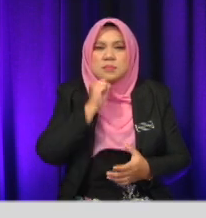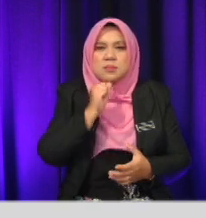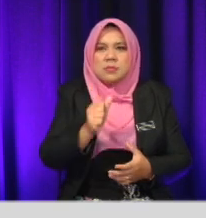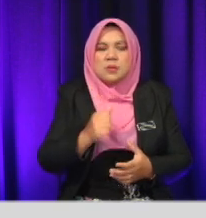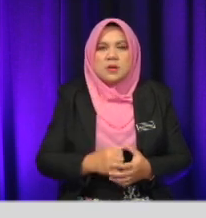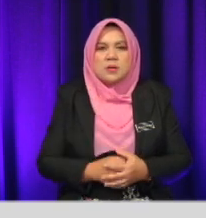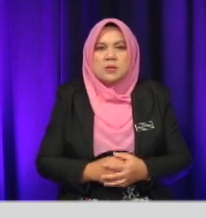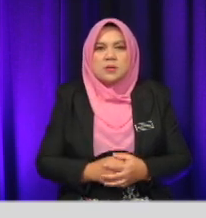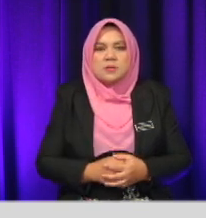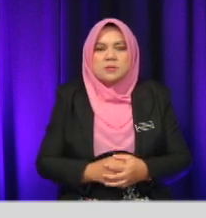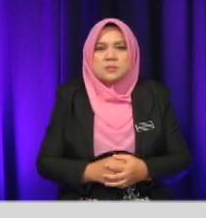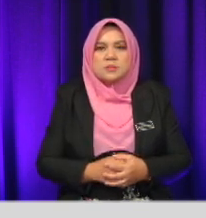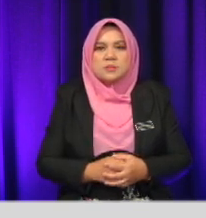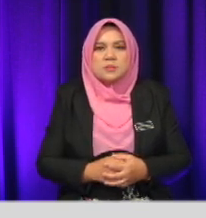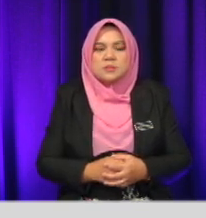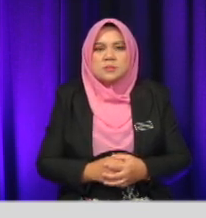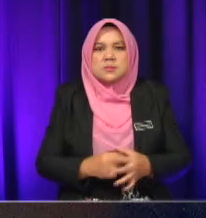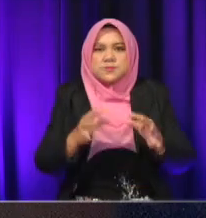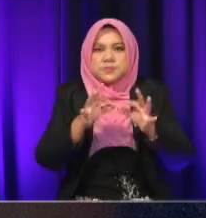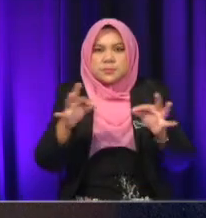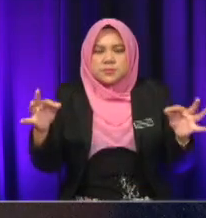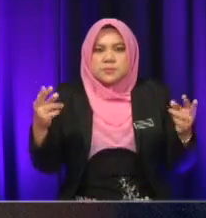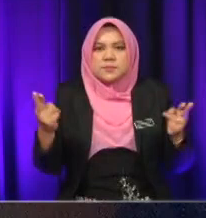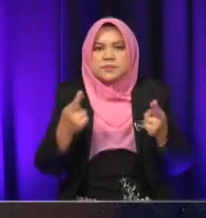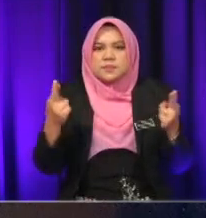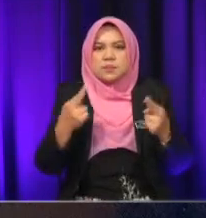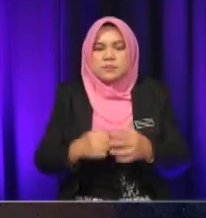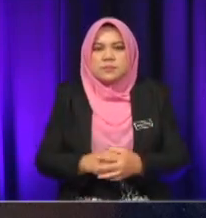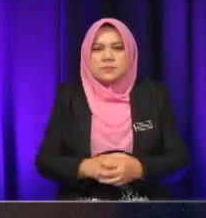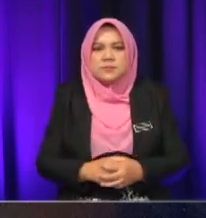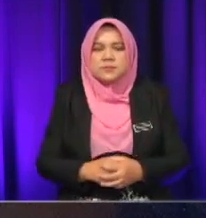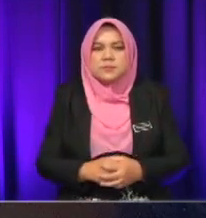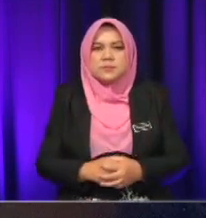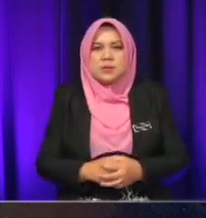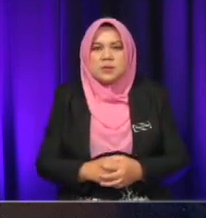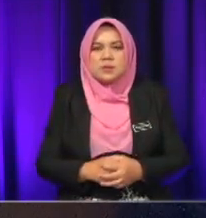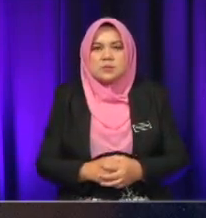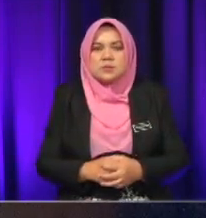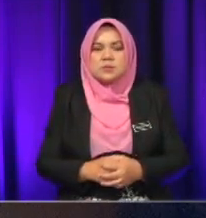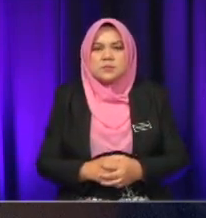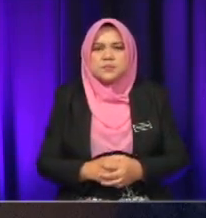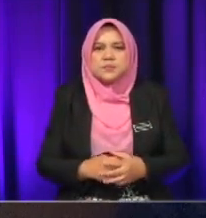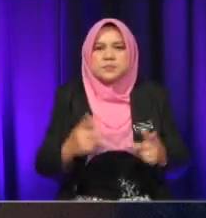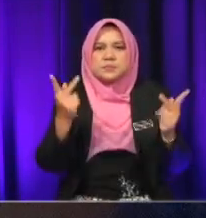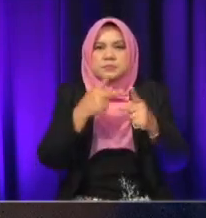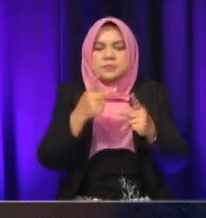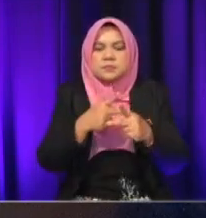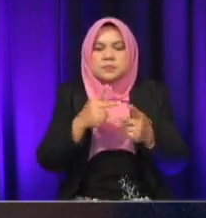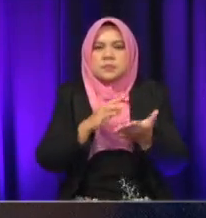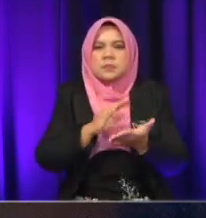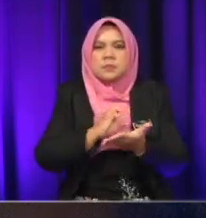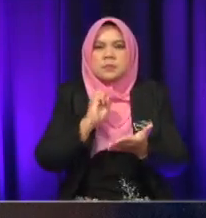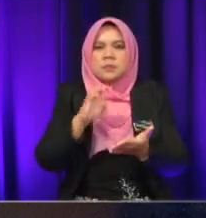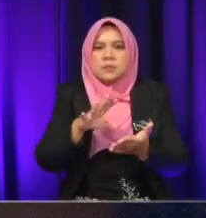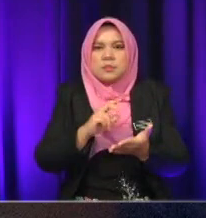Bukan. Kenyataan merangsang. Sebab tengoklah tu, dia tulis 3 kali kuasa hapus kotoran degil. Betul